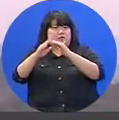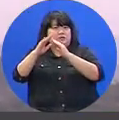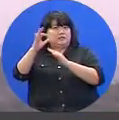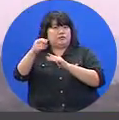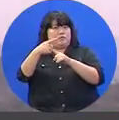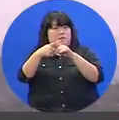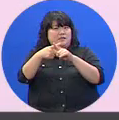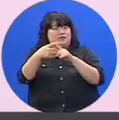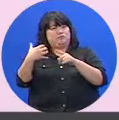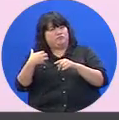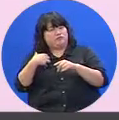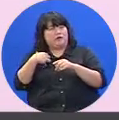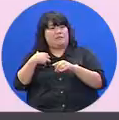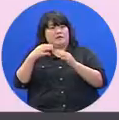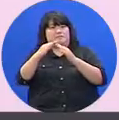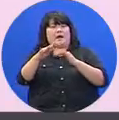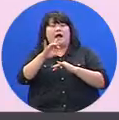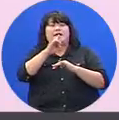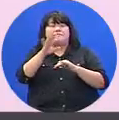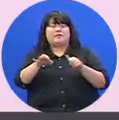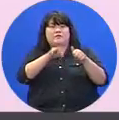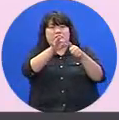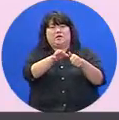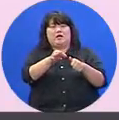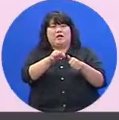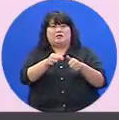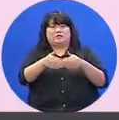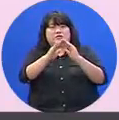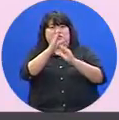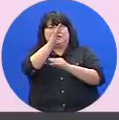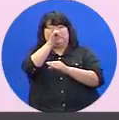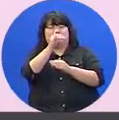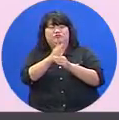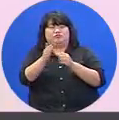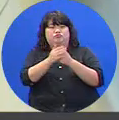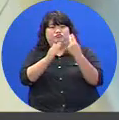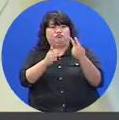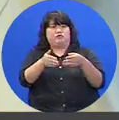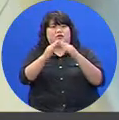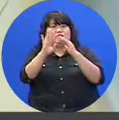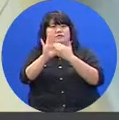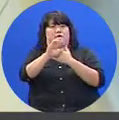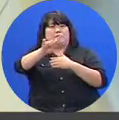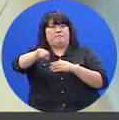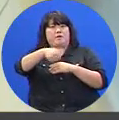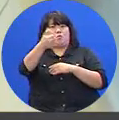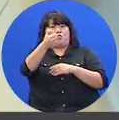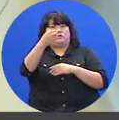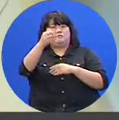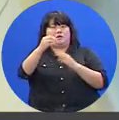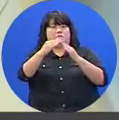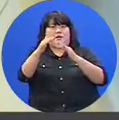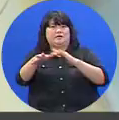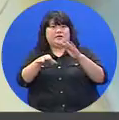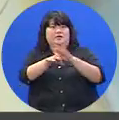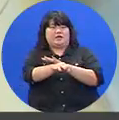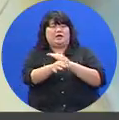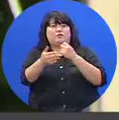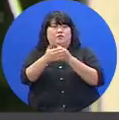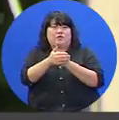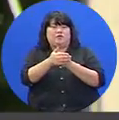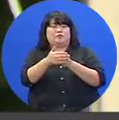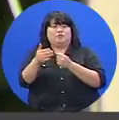절반을 부담하는 마을만 CCTV를 설치해주고 있습니다. 두 대를 설치하면 150만 원을 마을에서 내야 되기